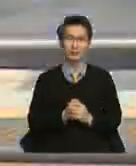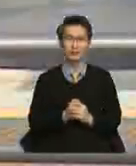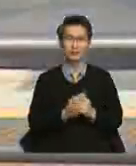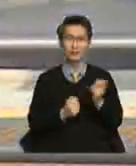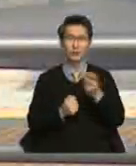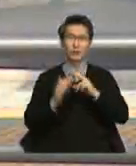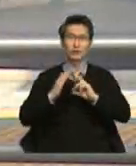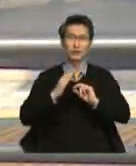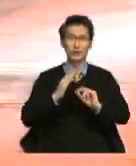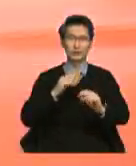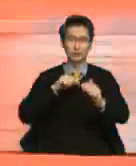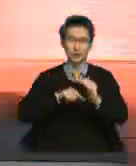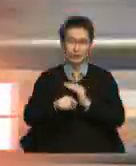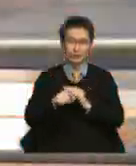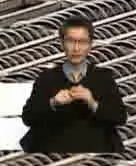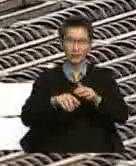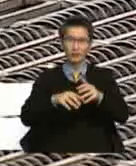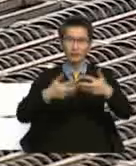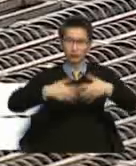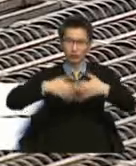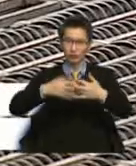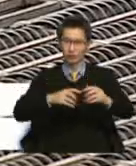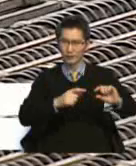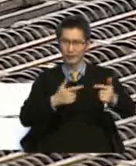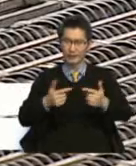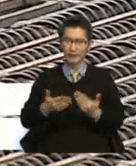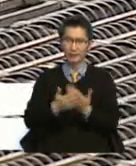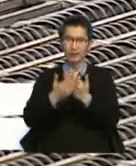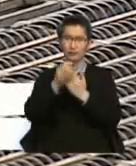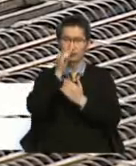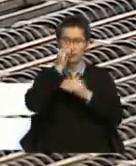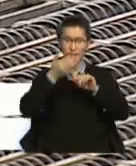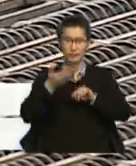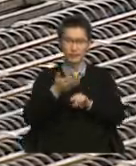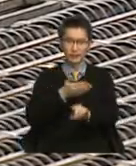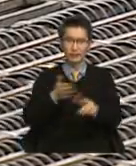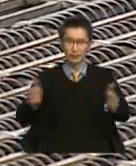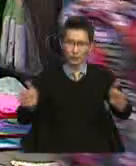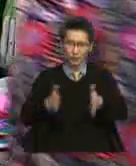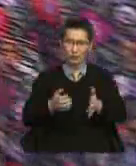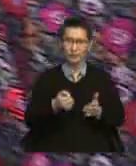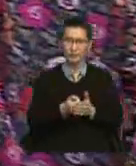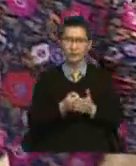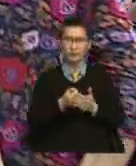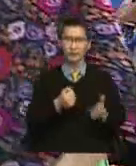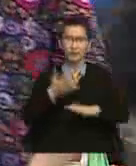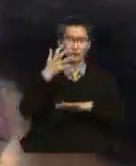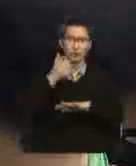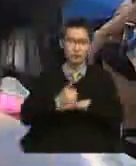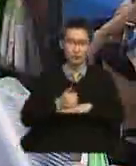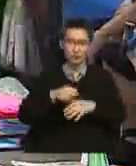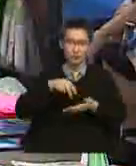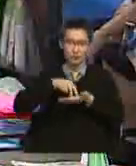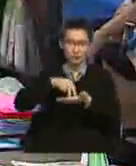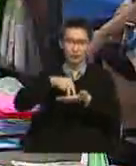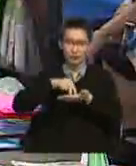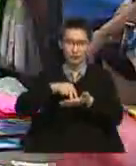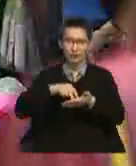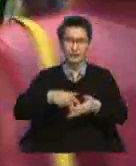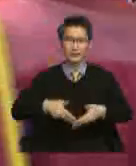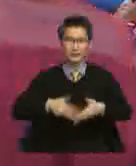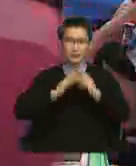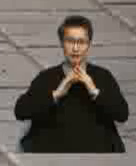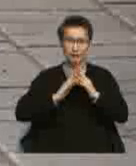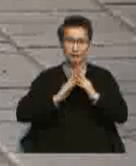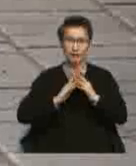또 지하철 터널과 구조물 등으로 개발할 수 있는 지하 공간 보기 좋기 때문에 결국 무빙워크가 설치되는